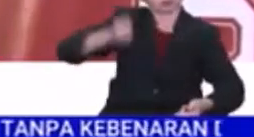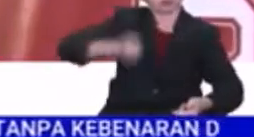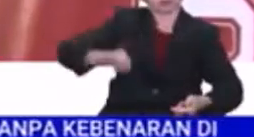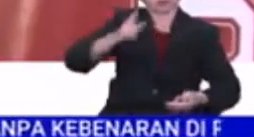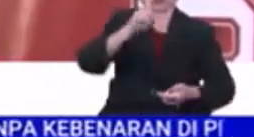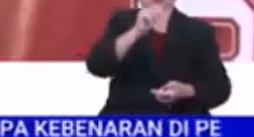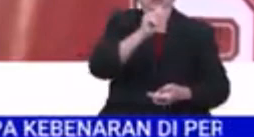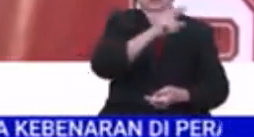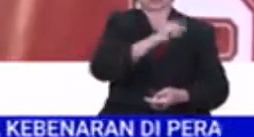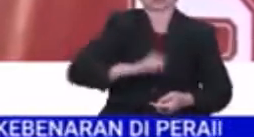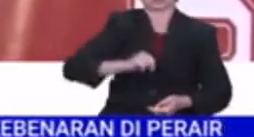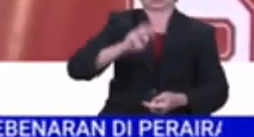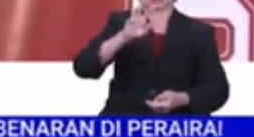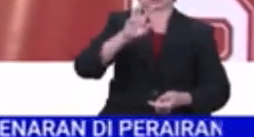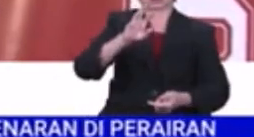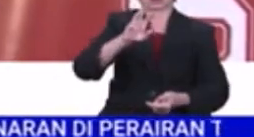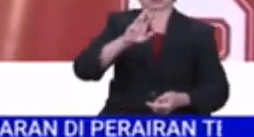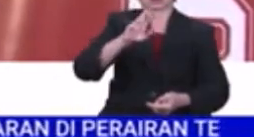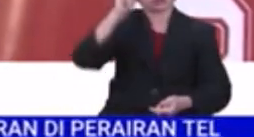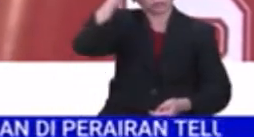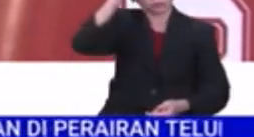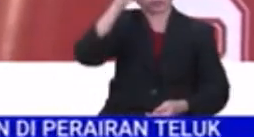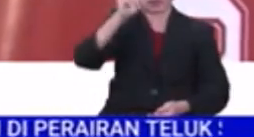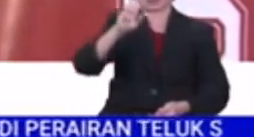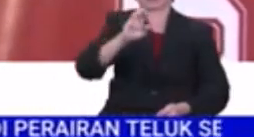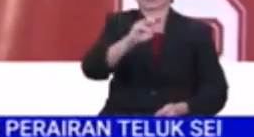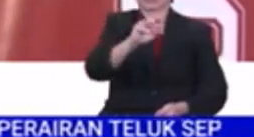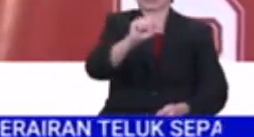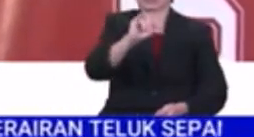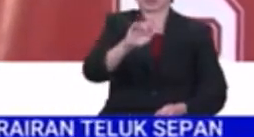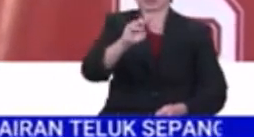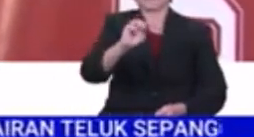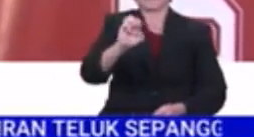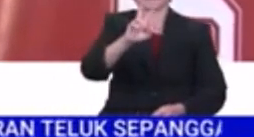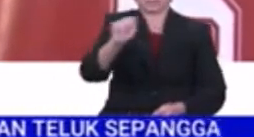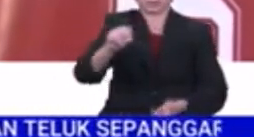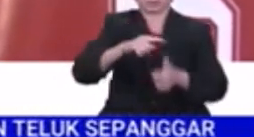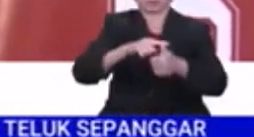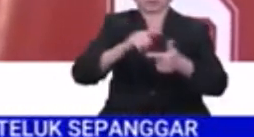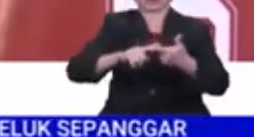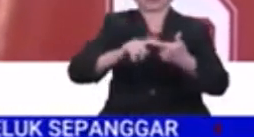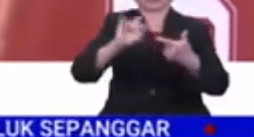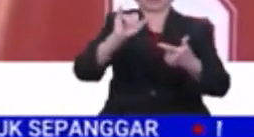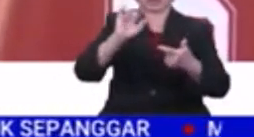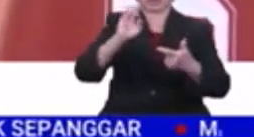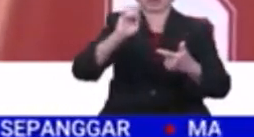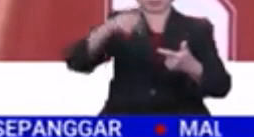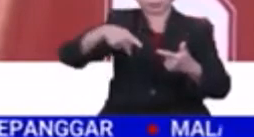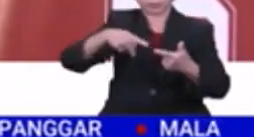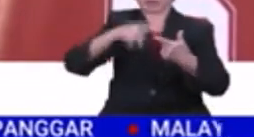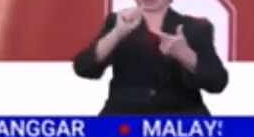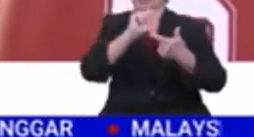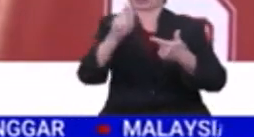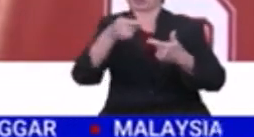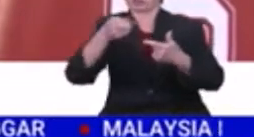ton Tengku Maimun tunai dalam bidang legislatif yang dipercaya dimulai atraksi